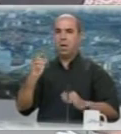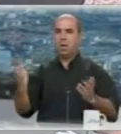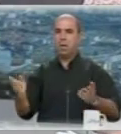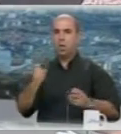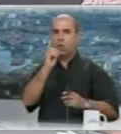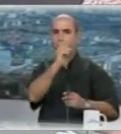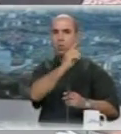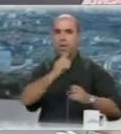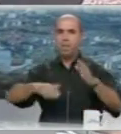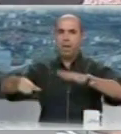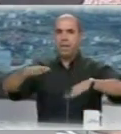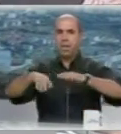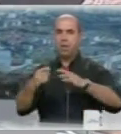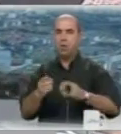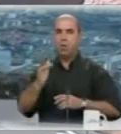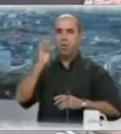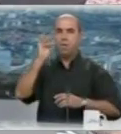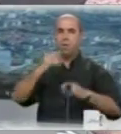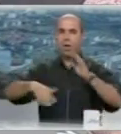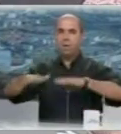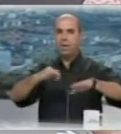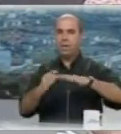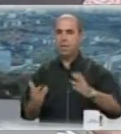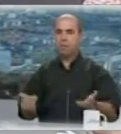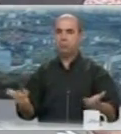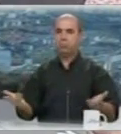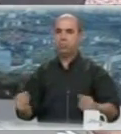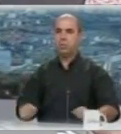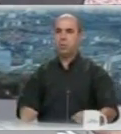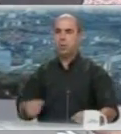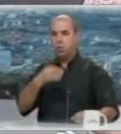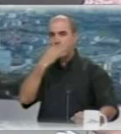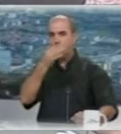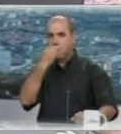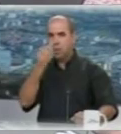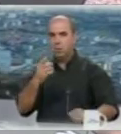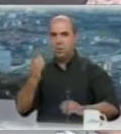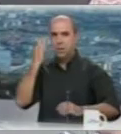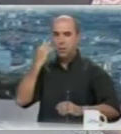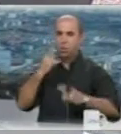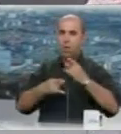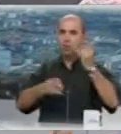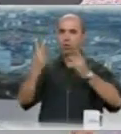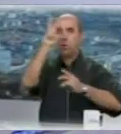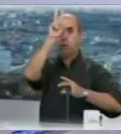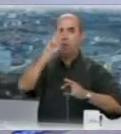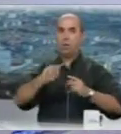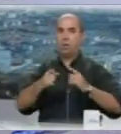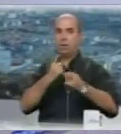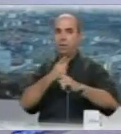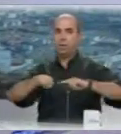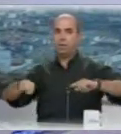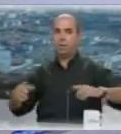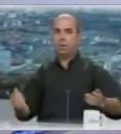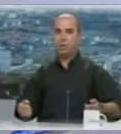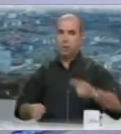ودوودة البحرية، فوكا وفوكا البحرية، وهذه يعني يلقي يروح بينا للتاريخ والجغرافيا وغيرها. كما قلت لك إن شاء الله